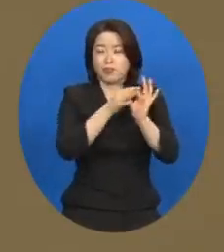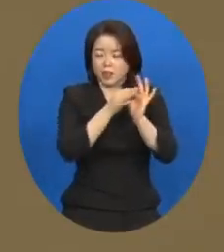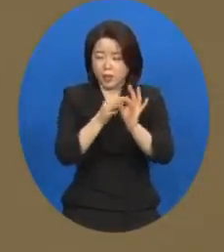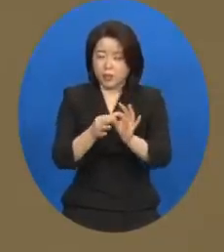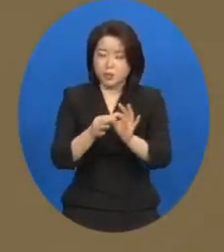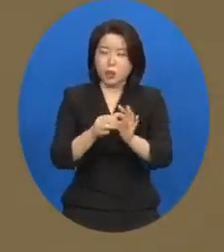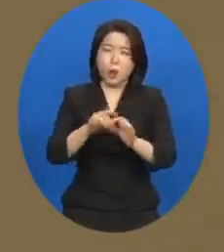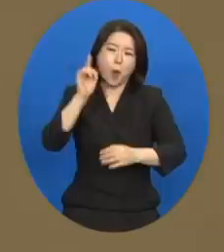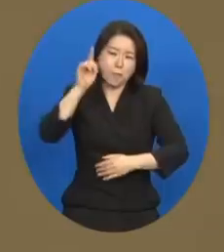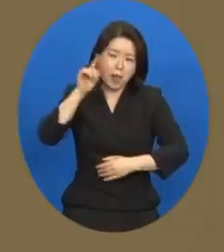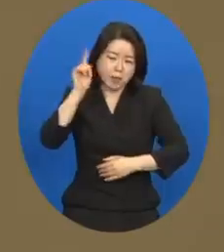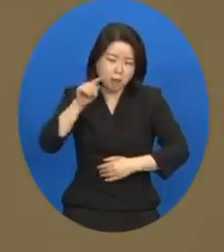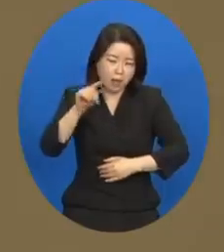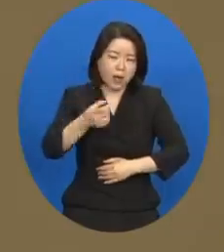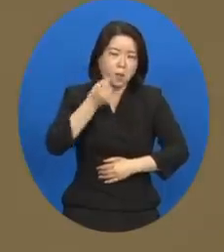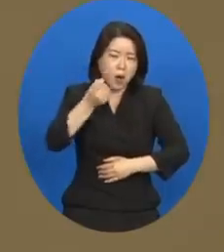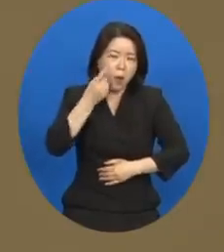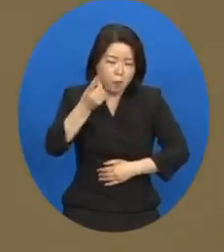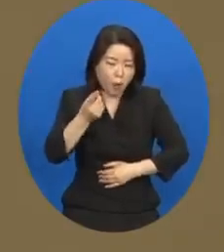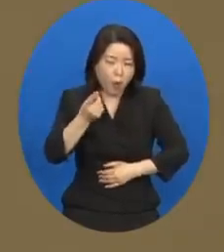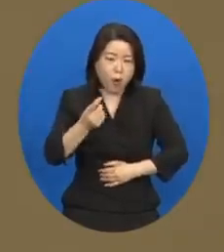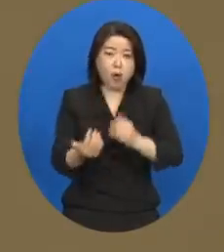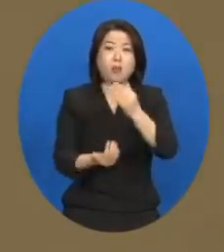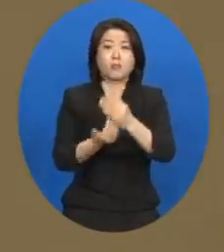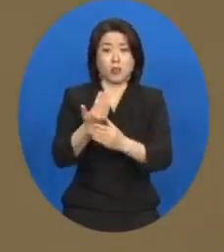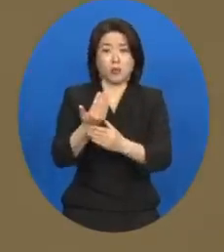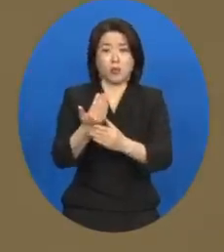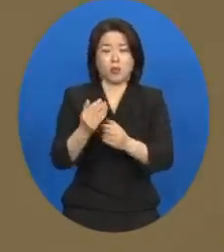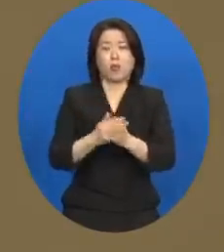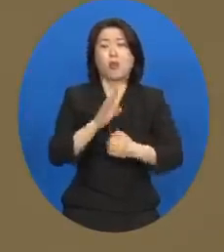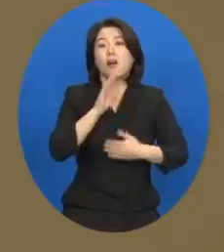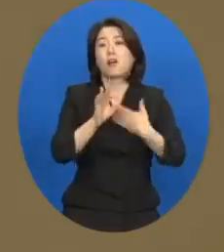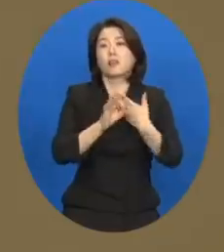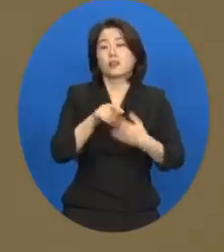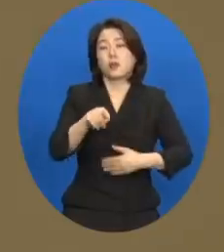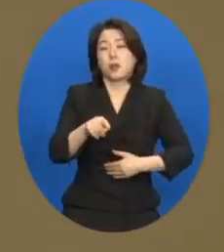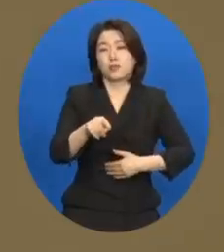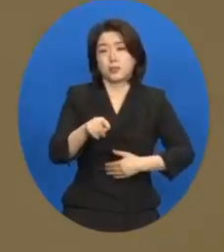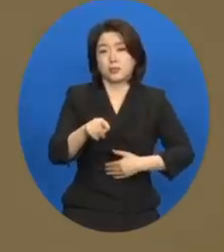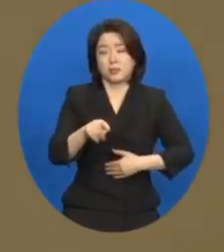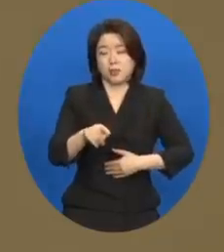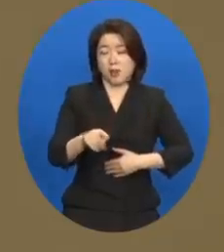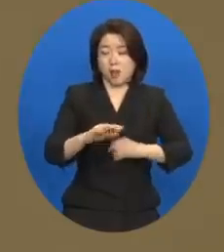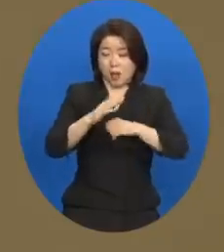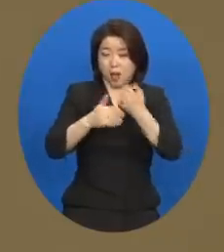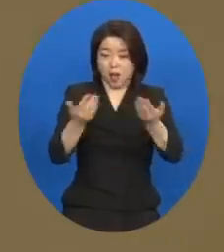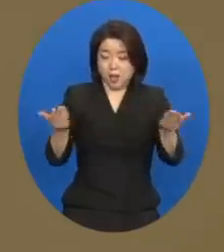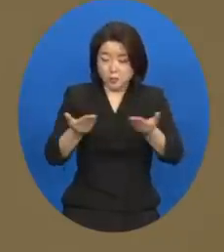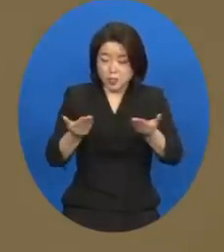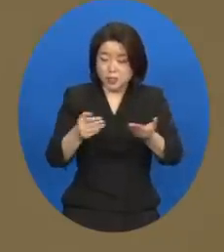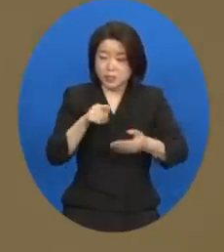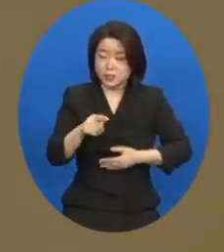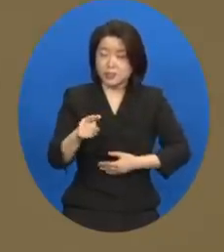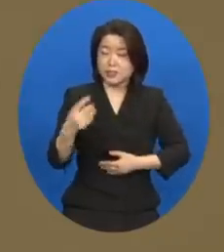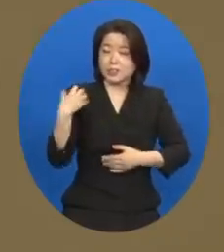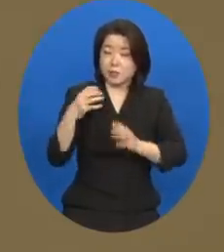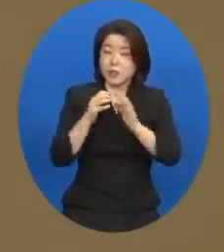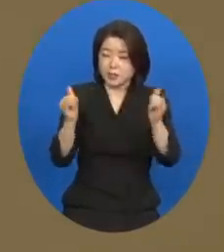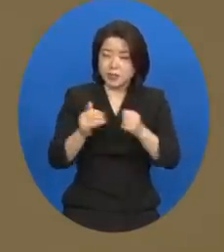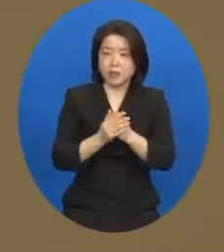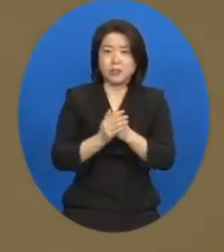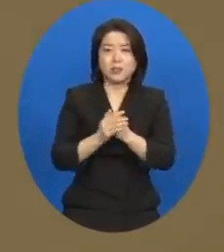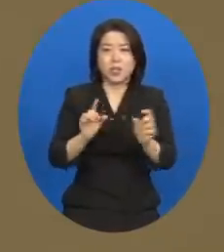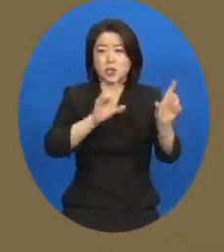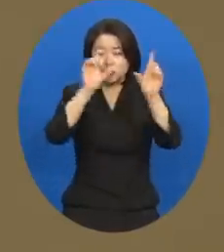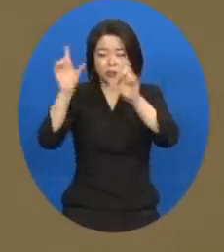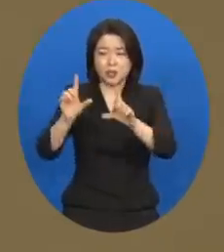계속 매일 매월 일어나고 있어요. 그러면 그 사역자의 믿음은 정말 놀라우게